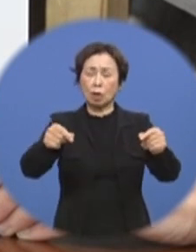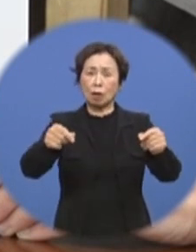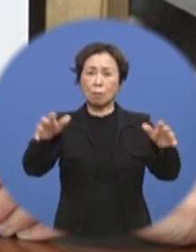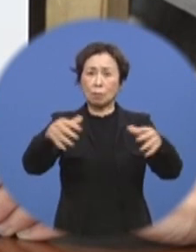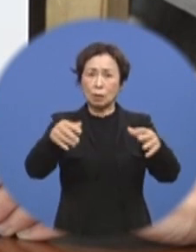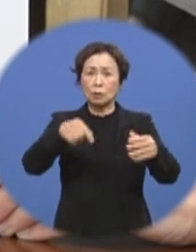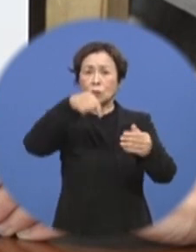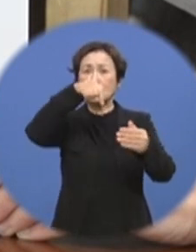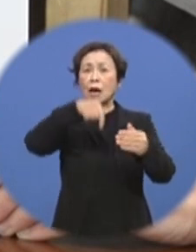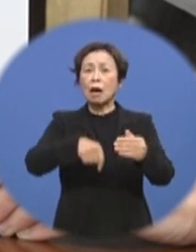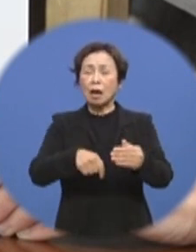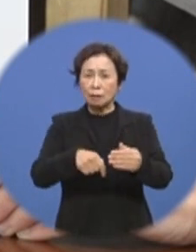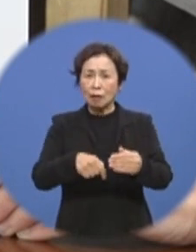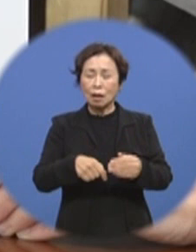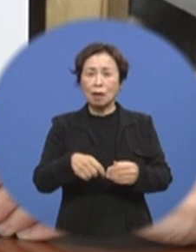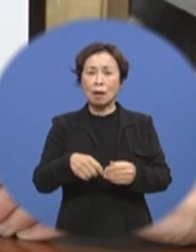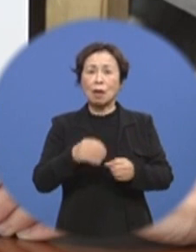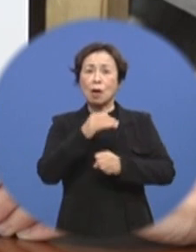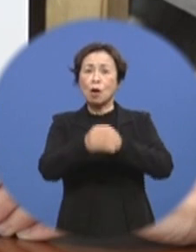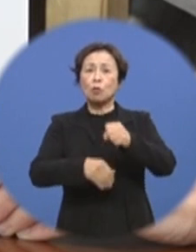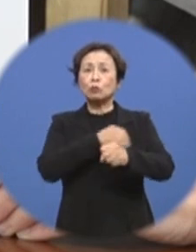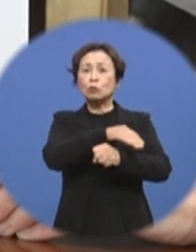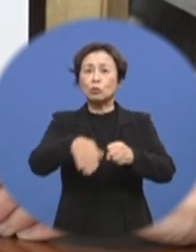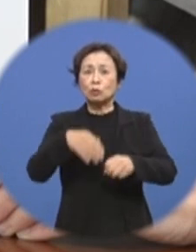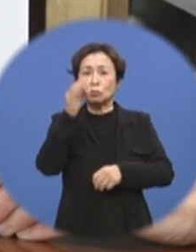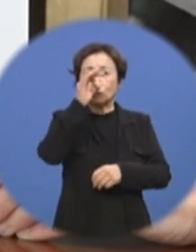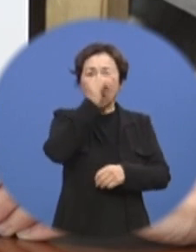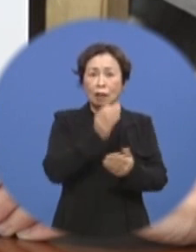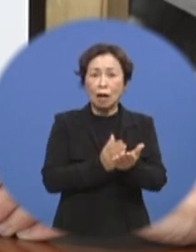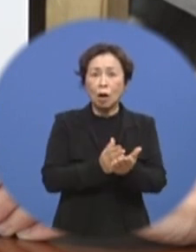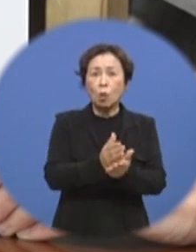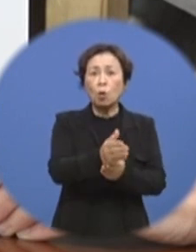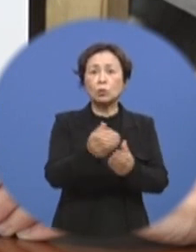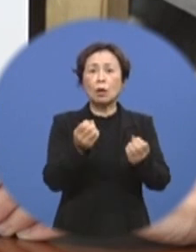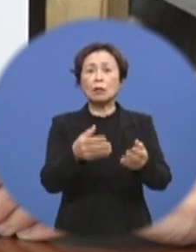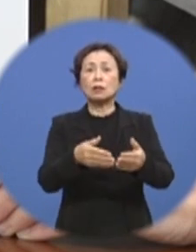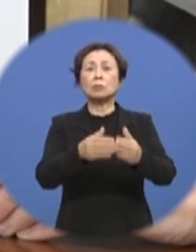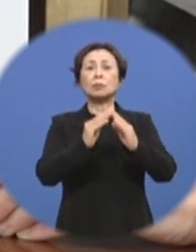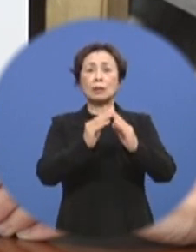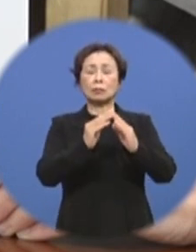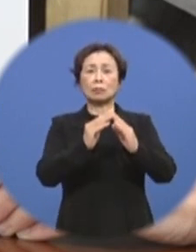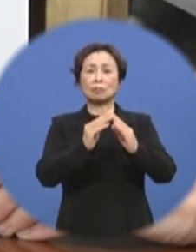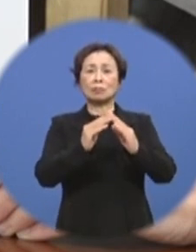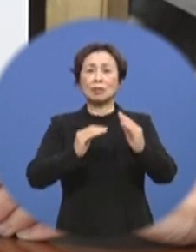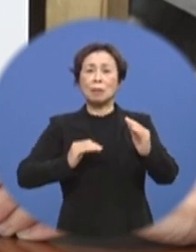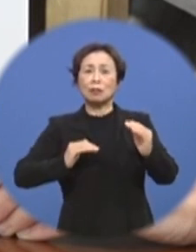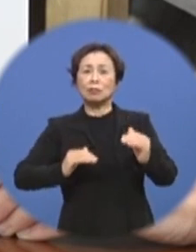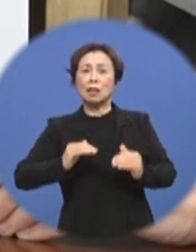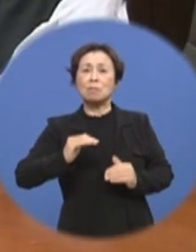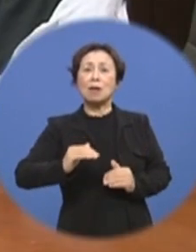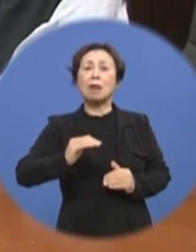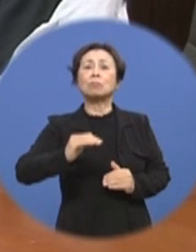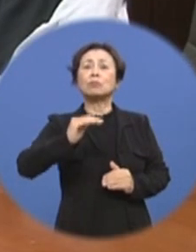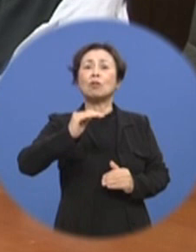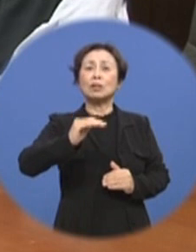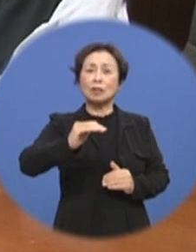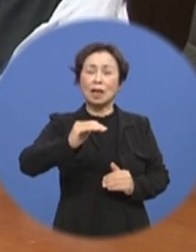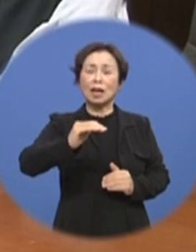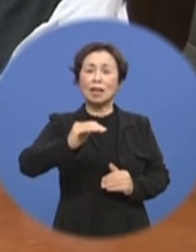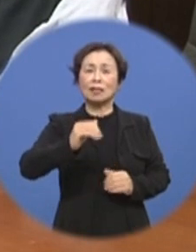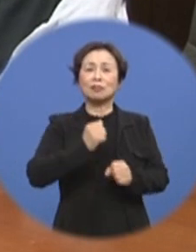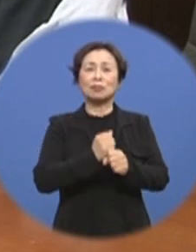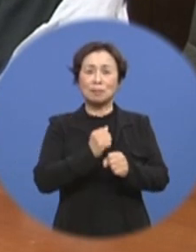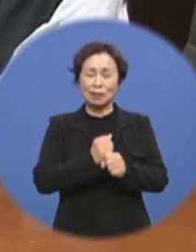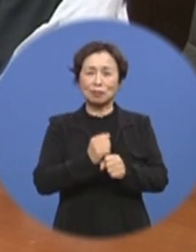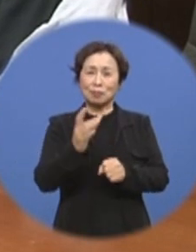探究コースを新設していくということですねこれがんランドステップアップしてそうしていくんですけどこれちょっと楽しみ